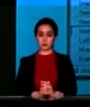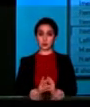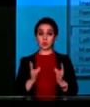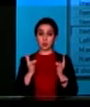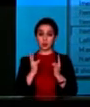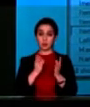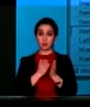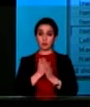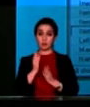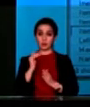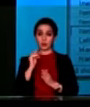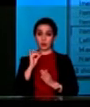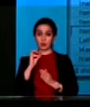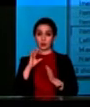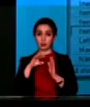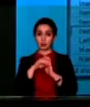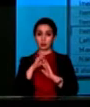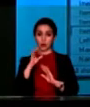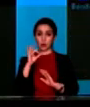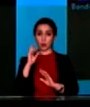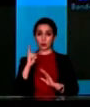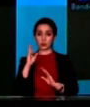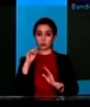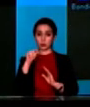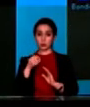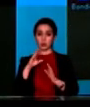Kerakli variantlarni kiritib bo'lganimizdan keyin OK tugmasi